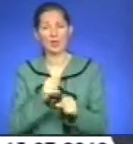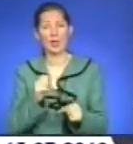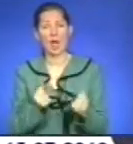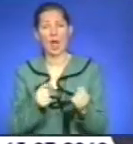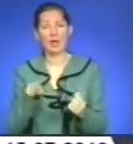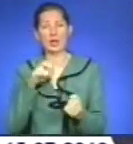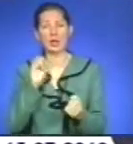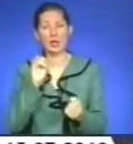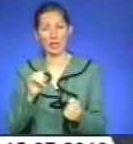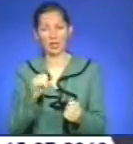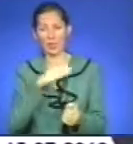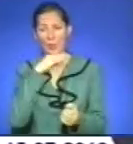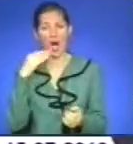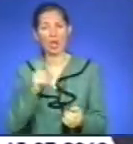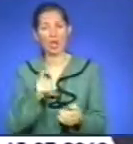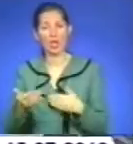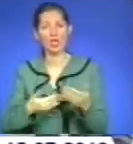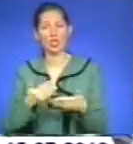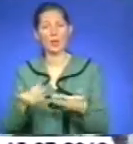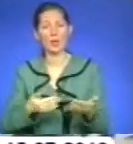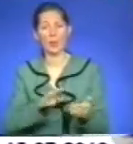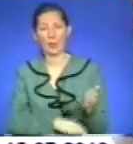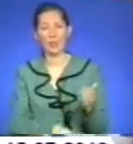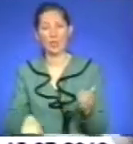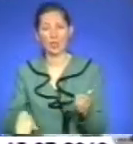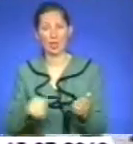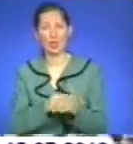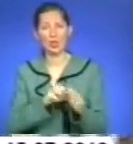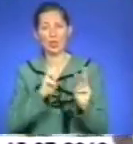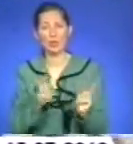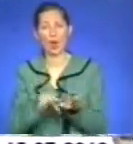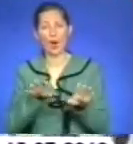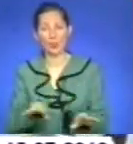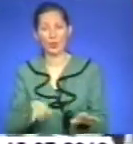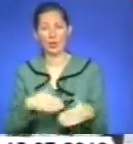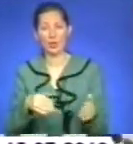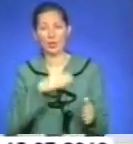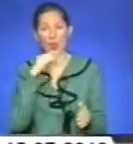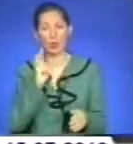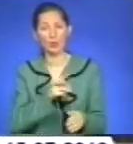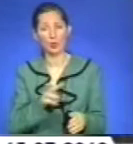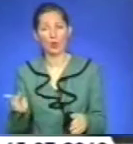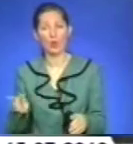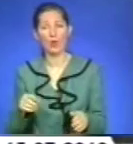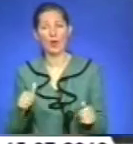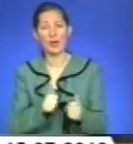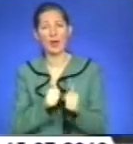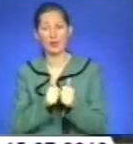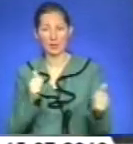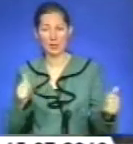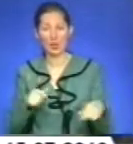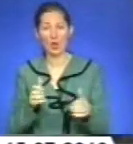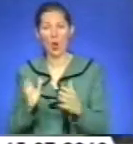Немало людей йшли пішки до святого місця, долаючи багатокілометрову відстань. Колони таких прочан теж супроводжували міліція та медичні